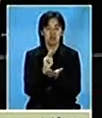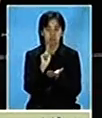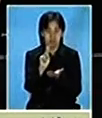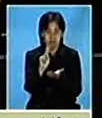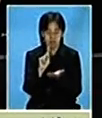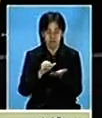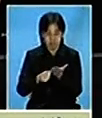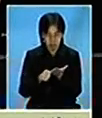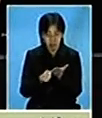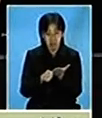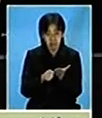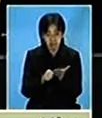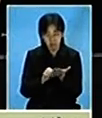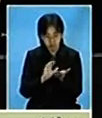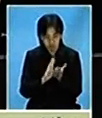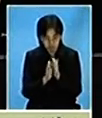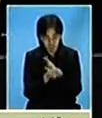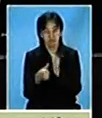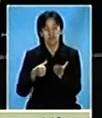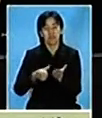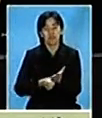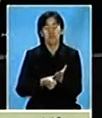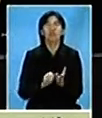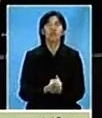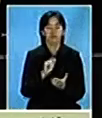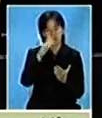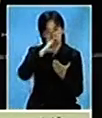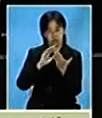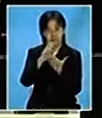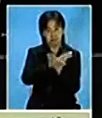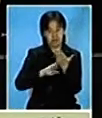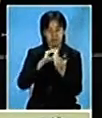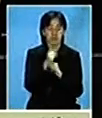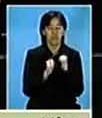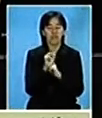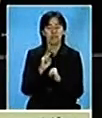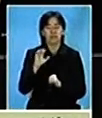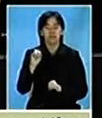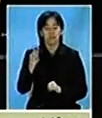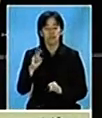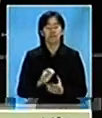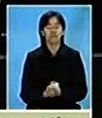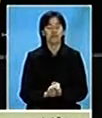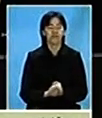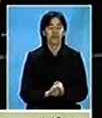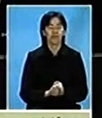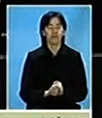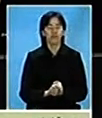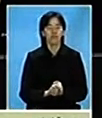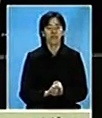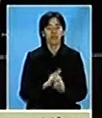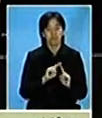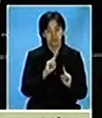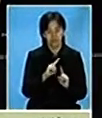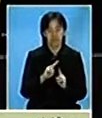างหนี้สาธารณะและพัฒนาตลาดตราสารหนี้ในประเทศประจำปีงบประมาณ2552 2รับทราบรายง